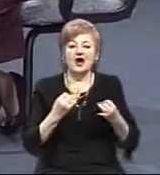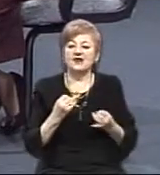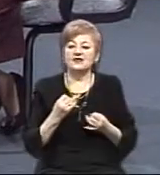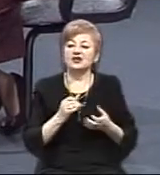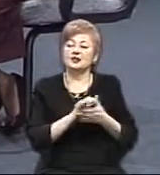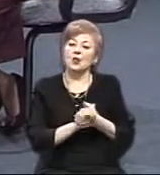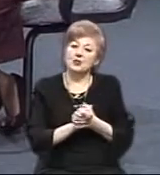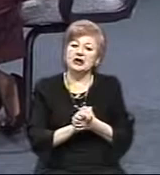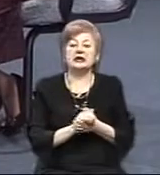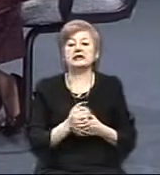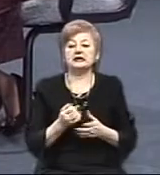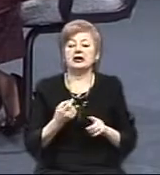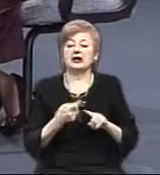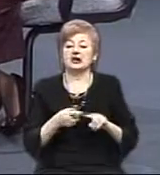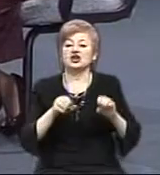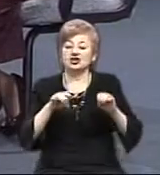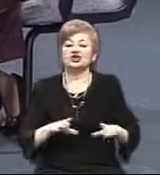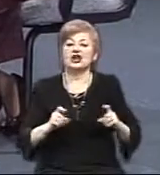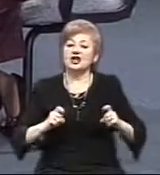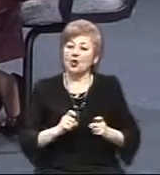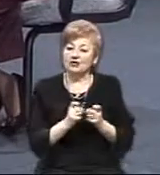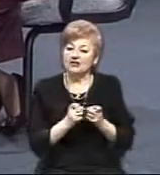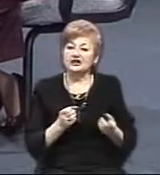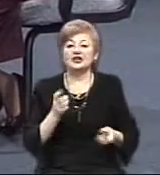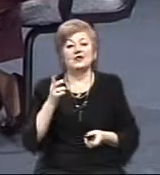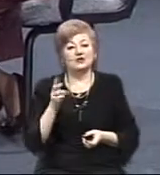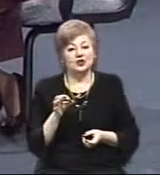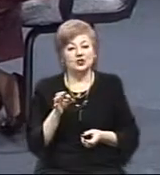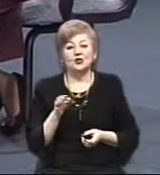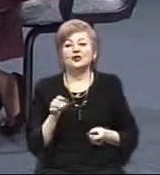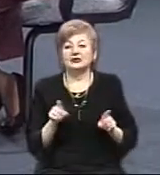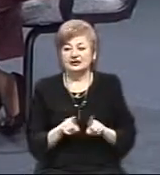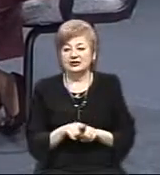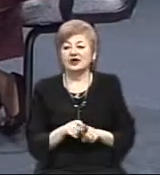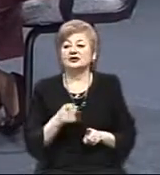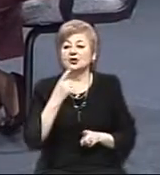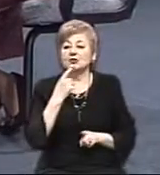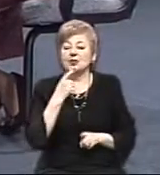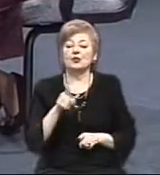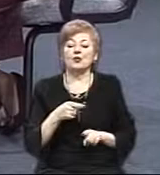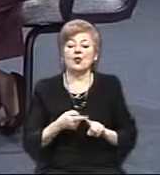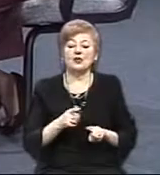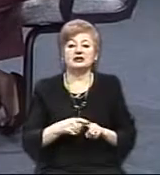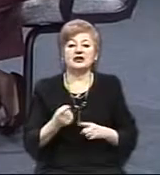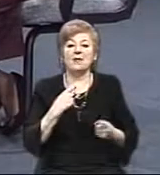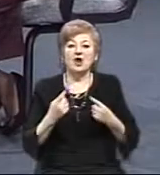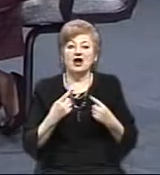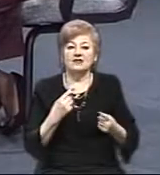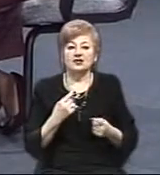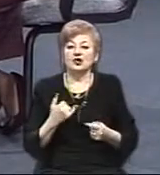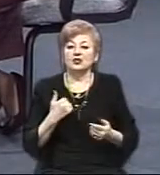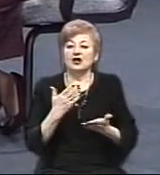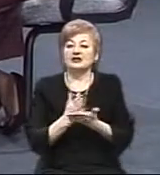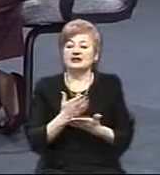мирний спосіб вирішення цього конфлікту, але може і так, може ми зараз про це поговоримо. У нас є